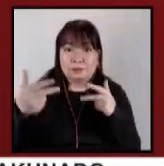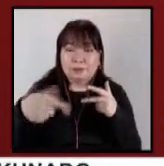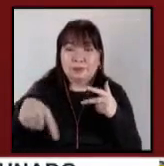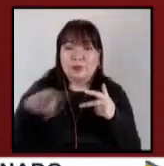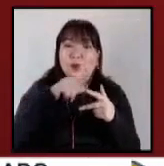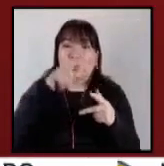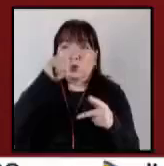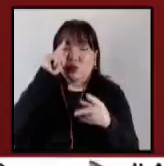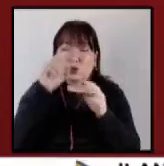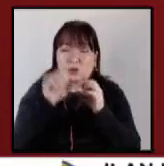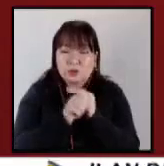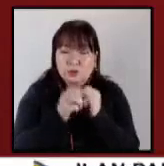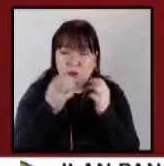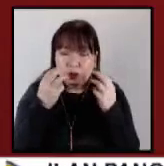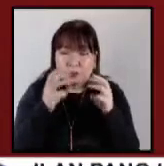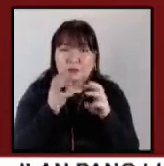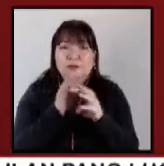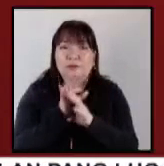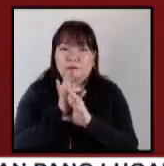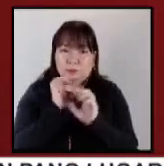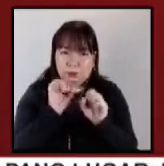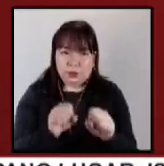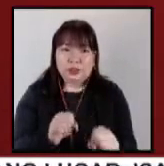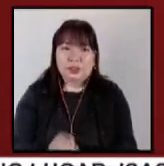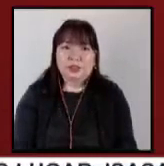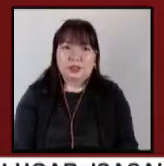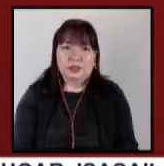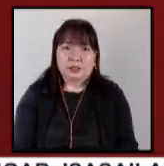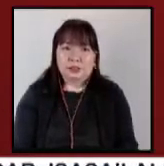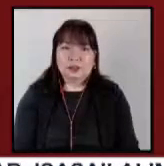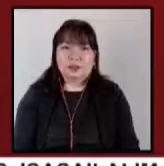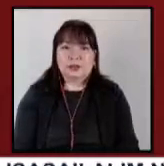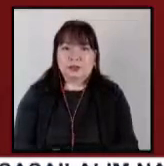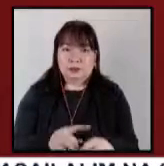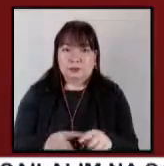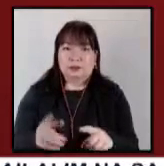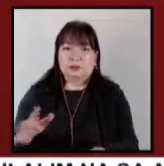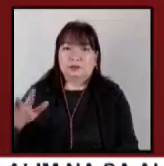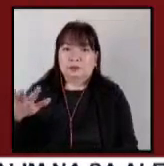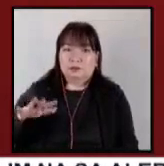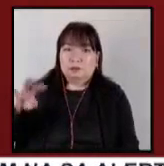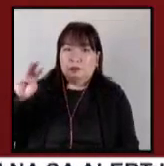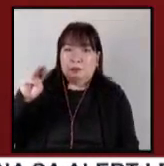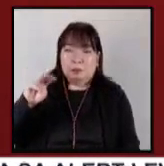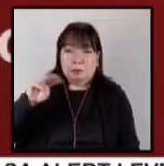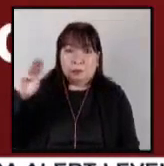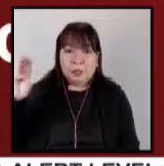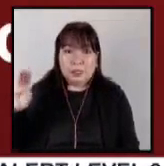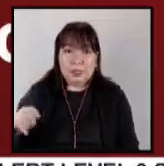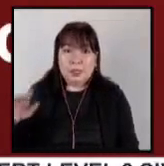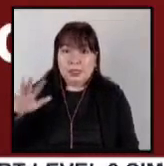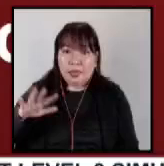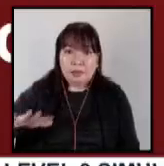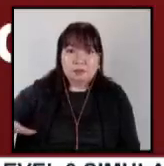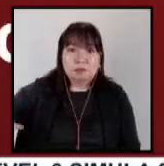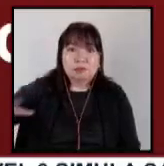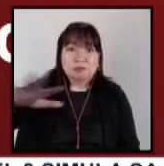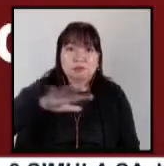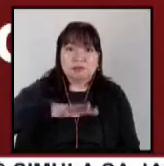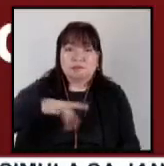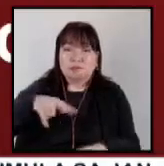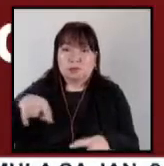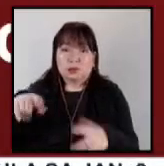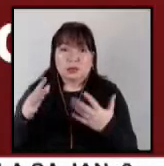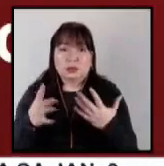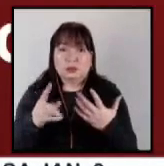Nazareno via online. Isasara rin ng Manila District Traffic Enforcement Unit o MDTEU ang